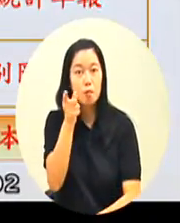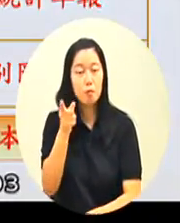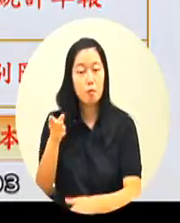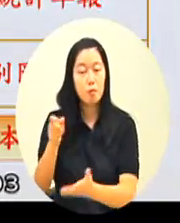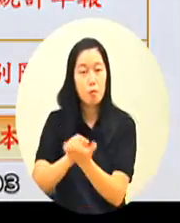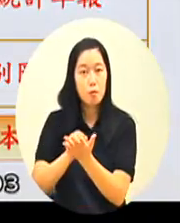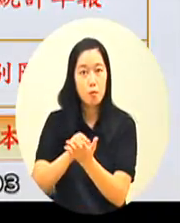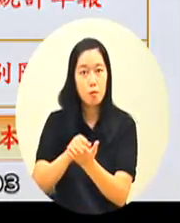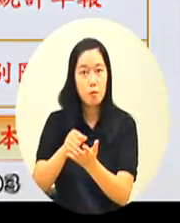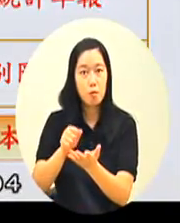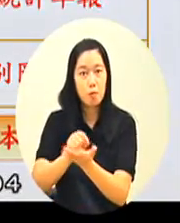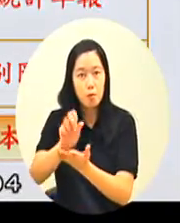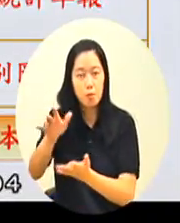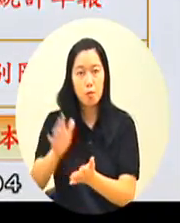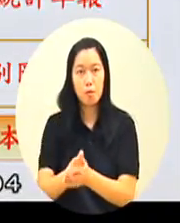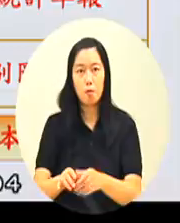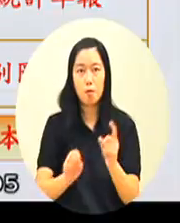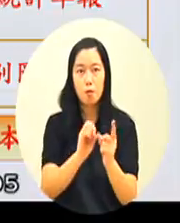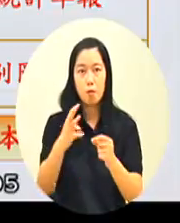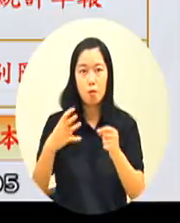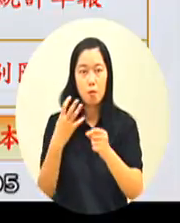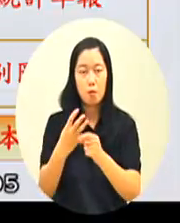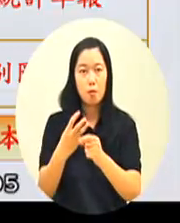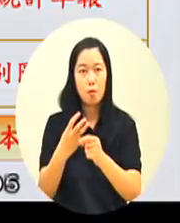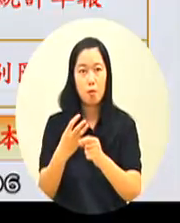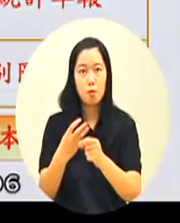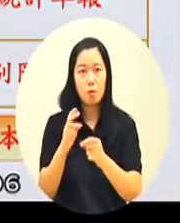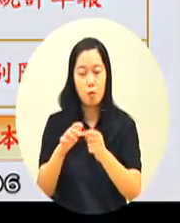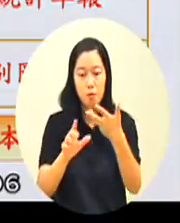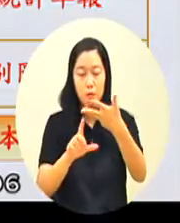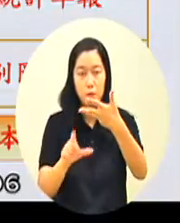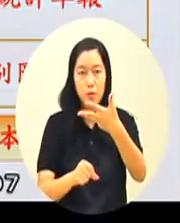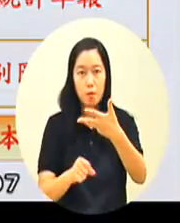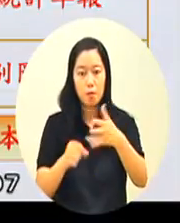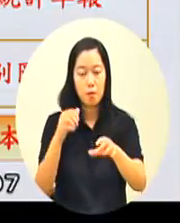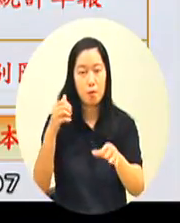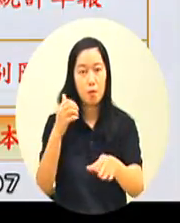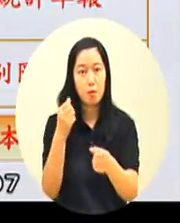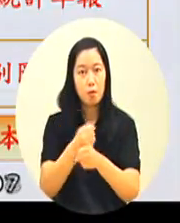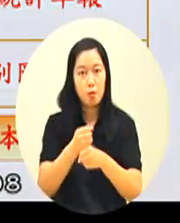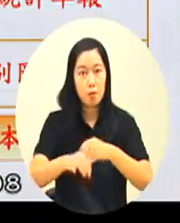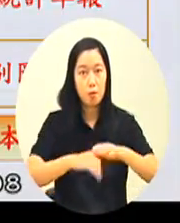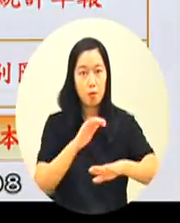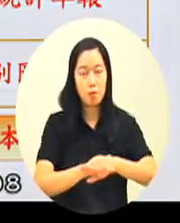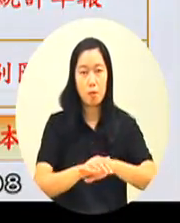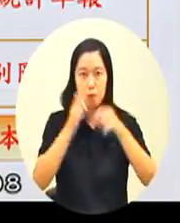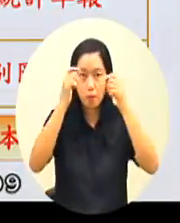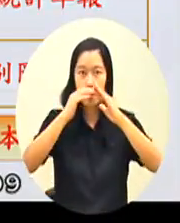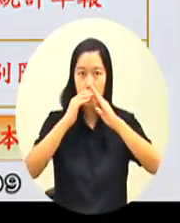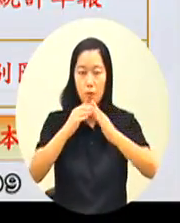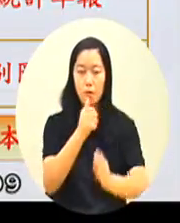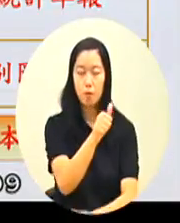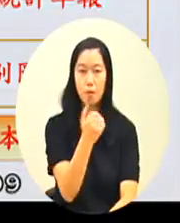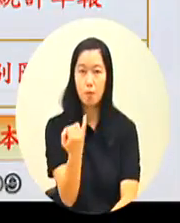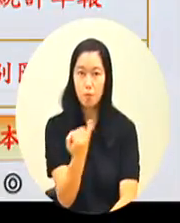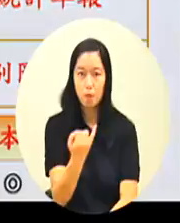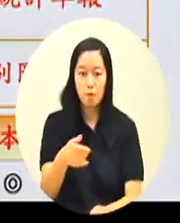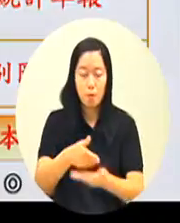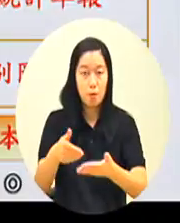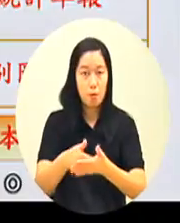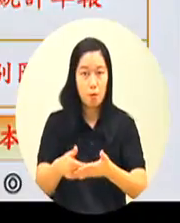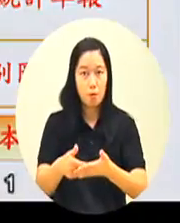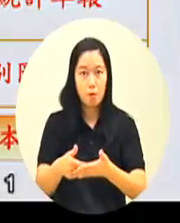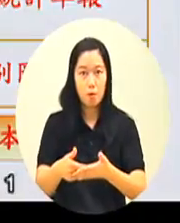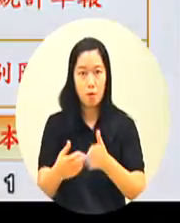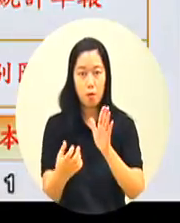完成了高雄市统计年报，在8月份完成了高雄市的性别图像，都刊布在本